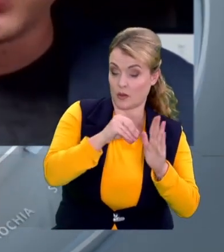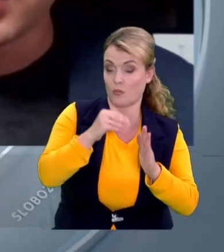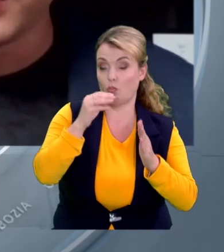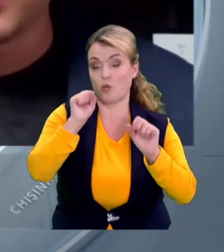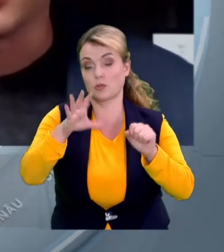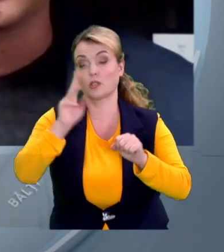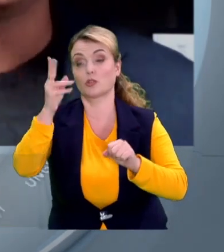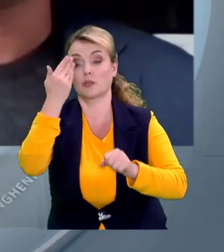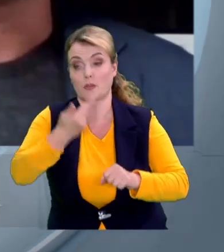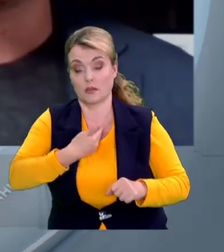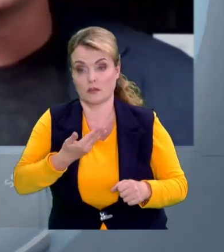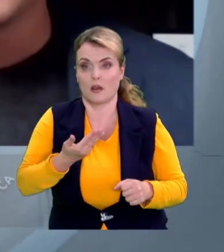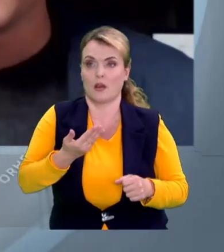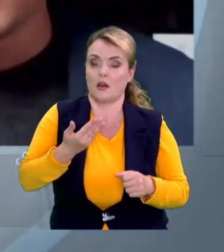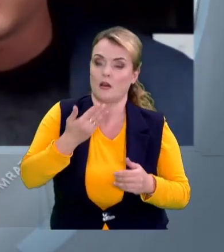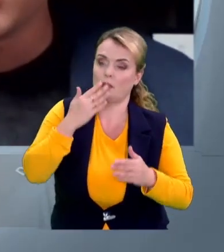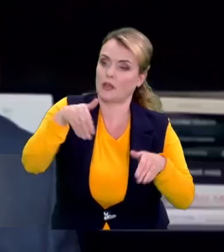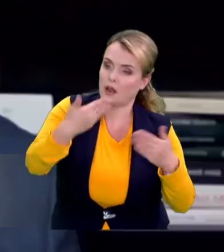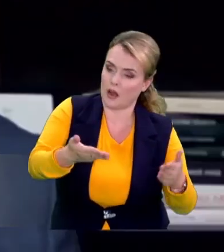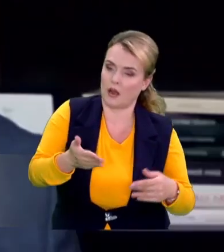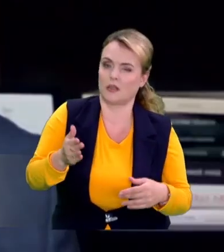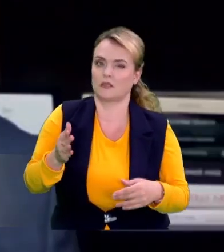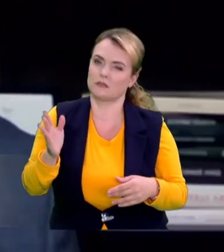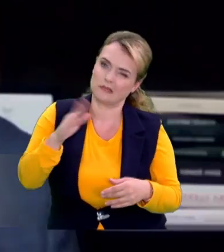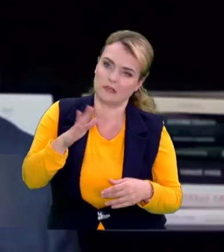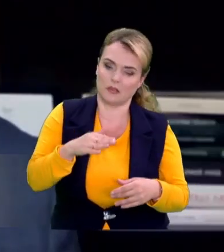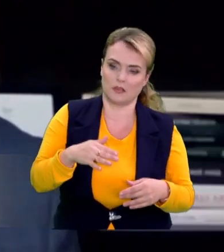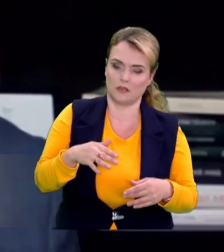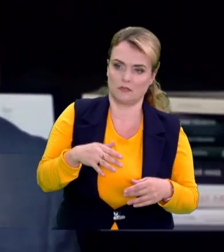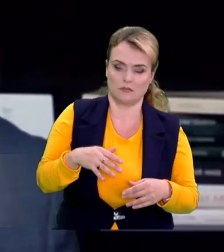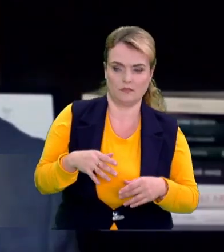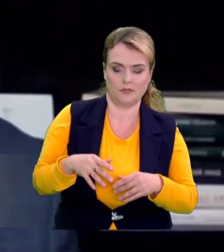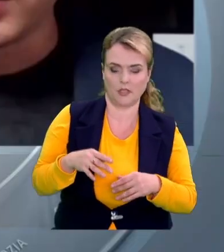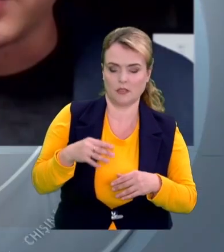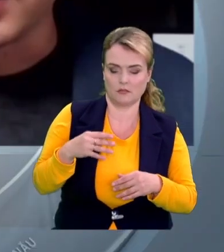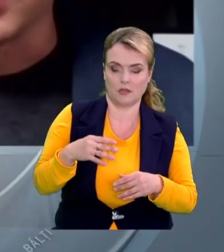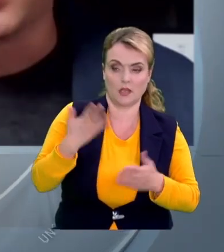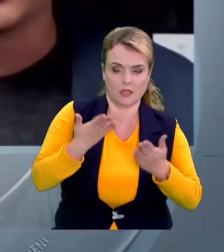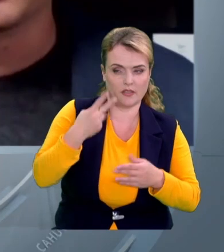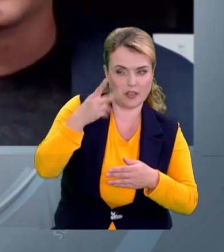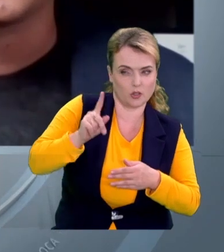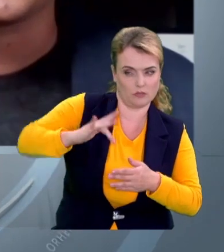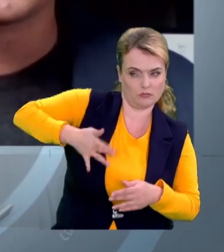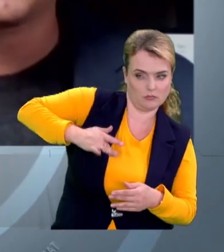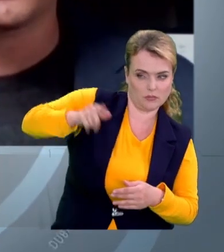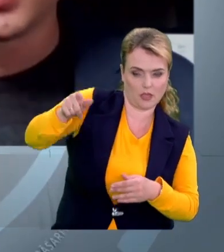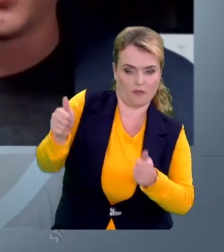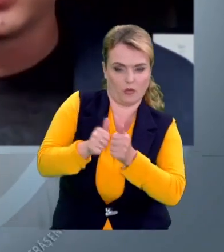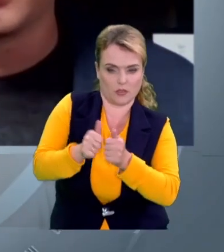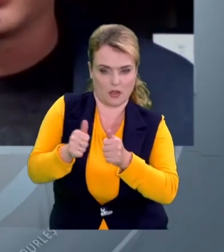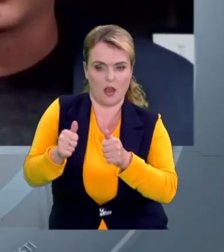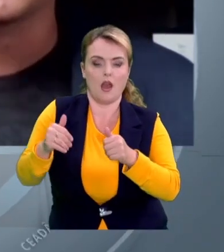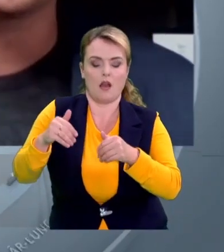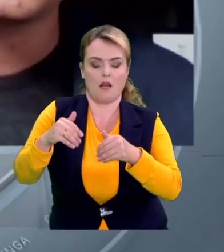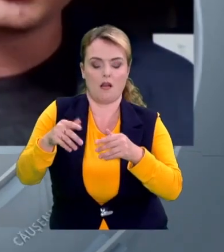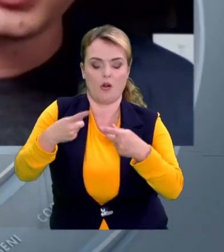puneți pe dumneavoastră în pericol. Dacă vedeți pe cineva suspect la secțiile de votare, anunțați poliția. Pentru că asta putea pune